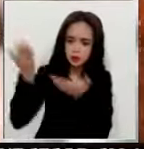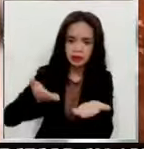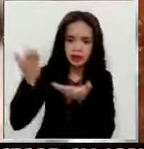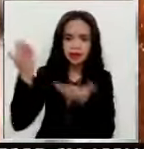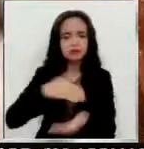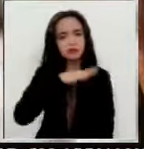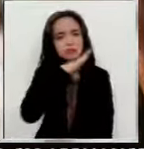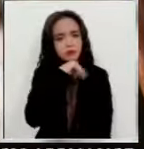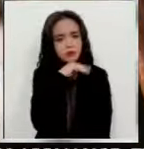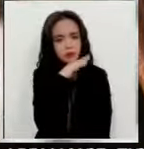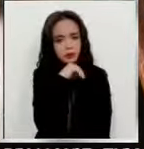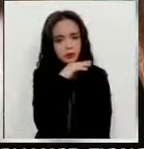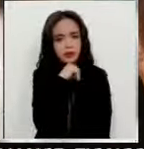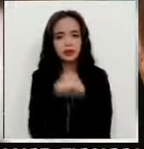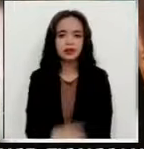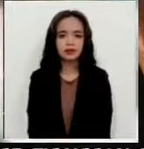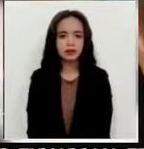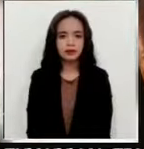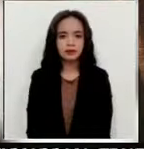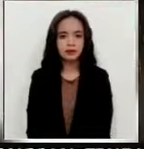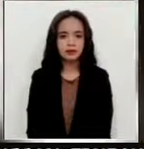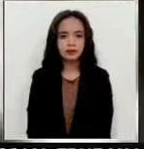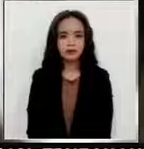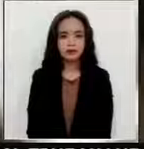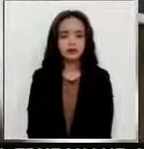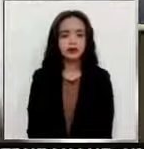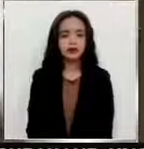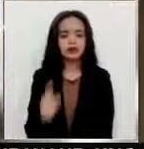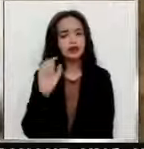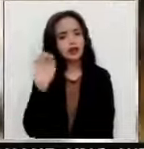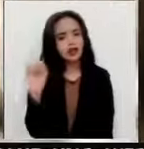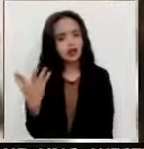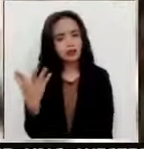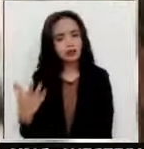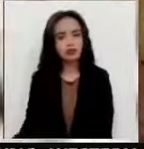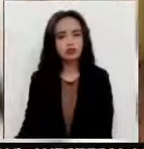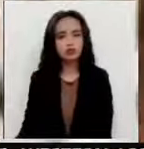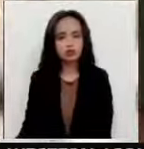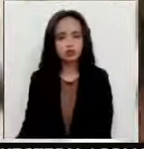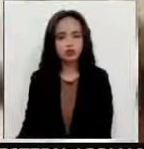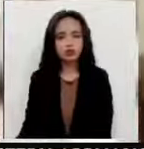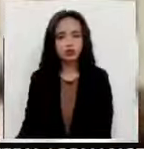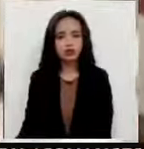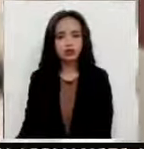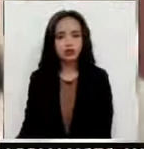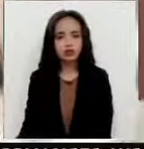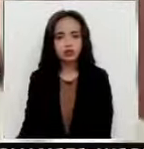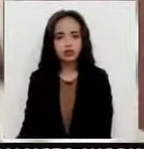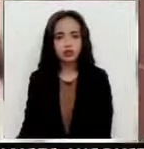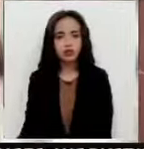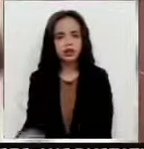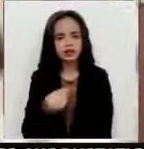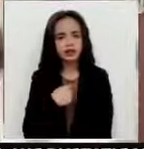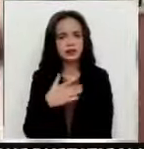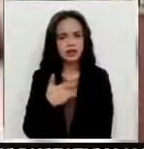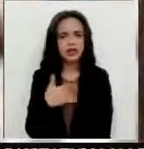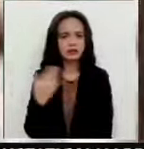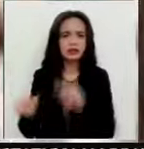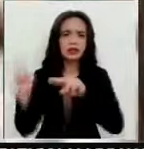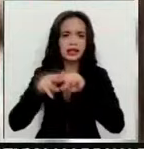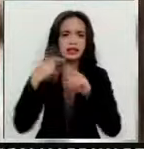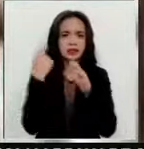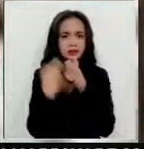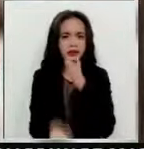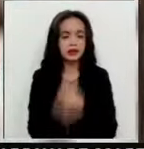sa ano nila kung magkano yung ano. Hindi magtataas din sila.